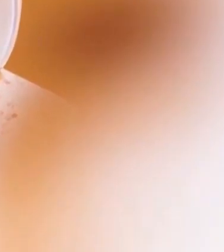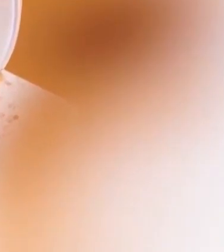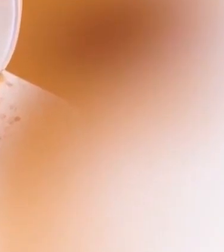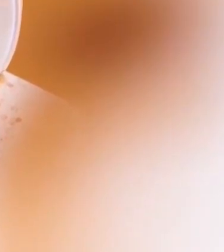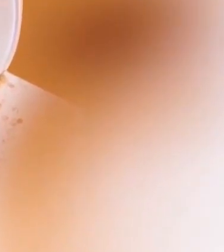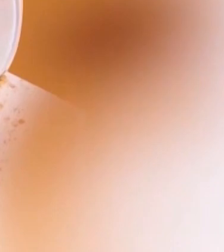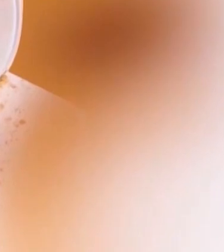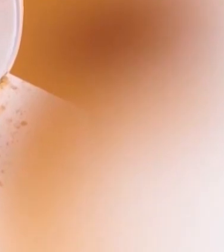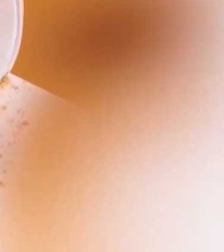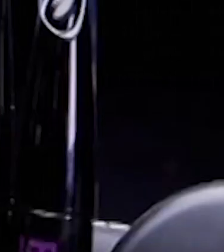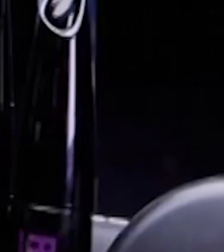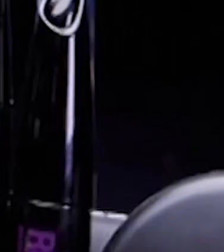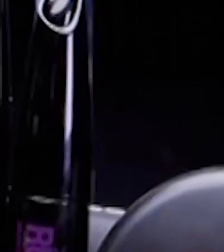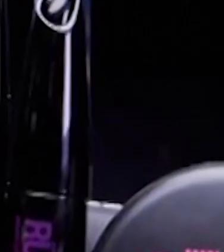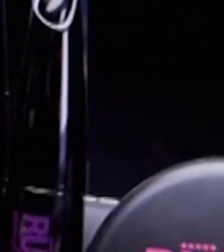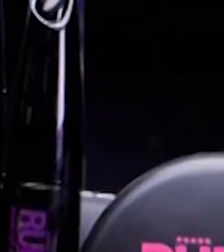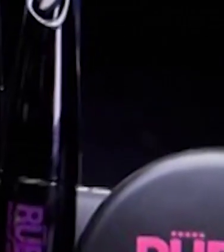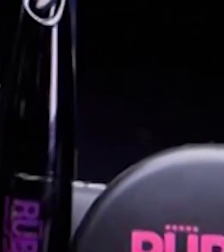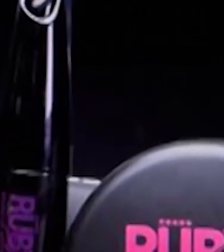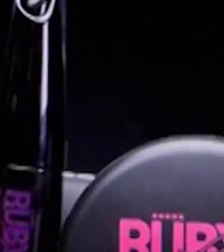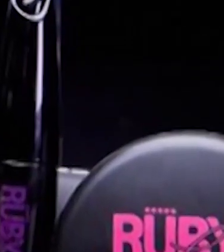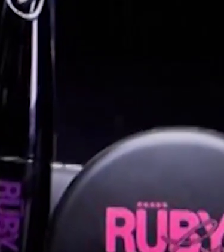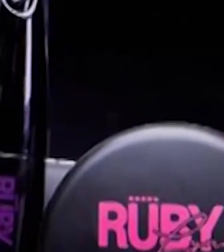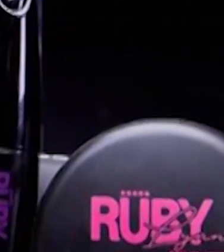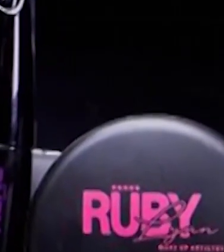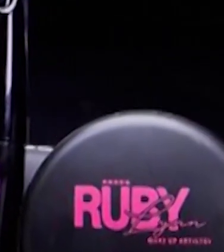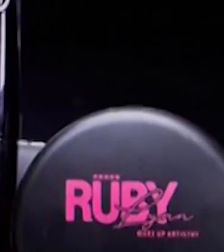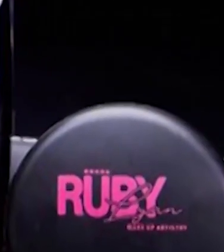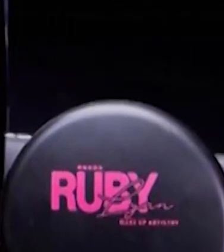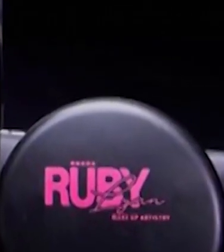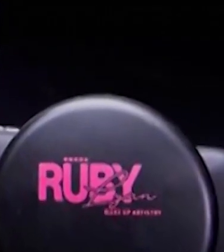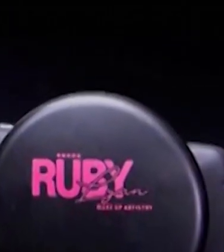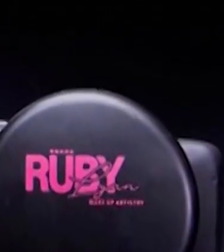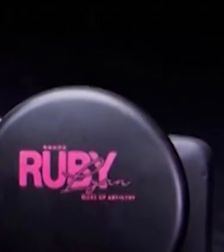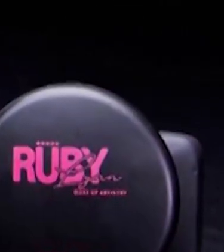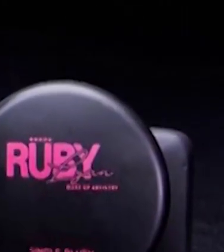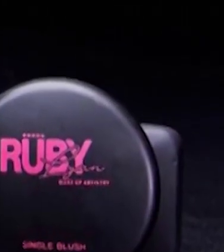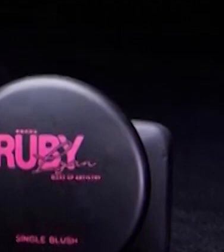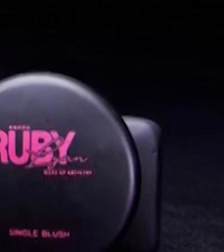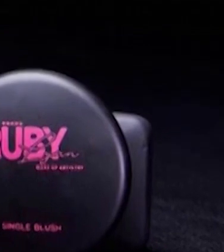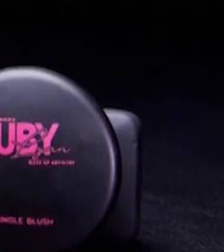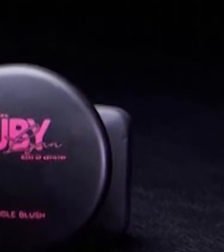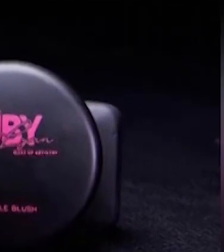You're beautiful, you're beautiful.